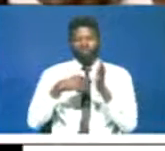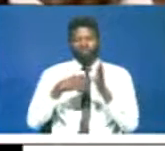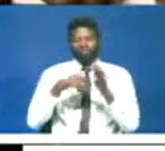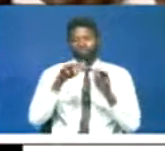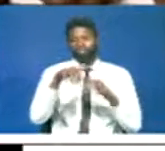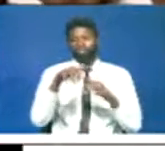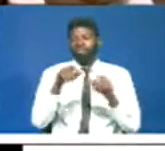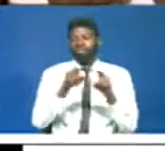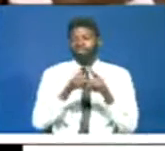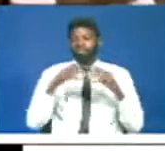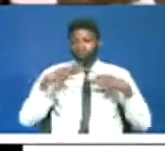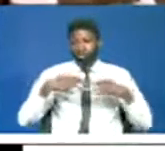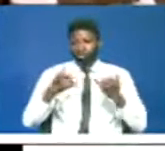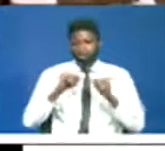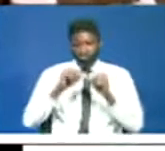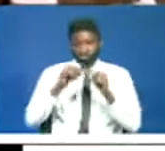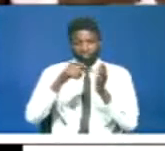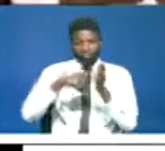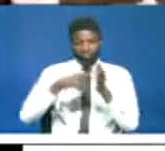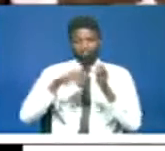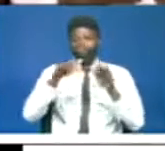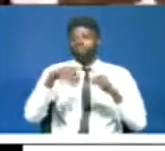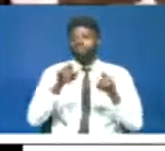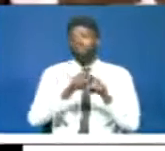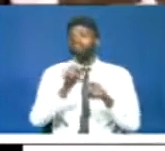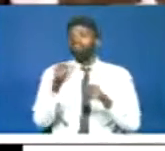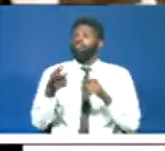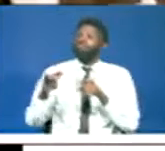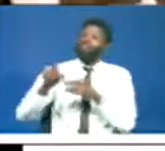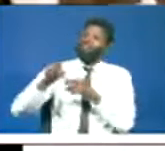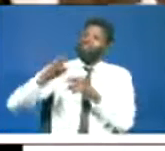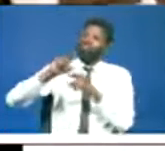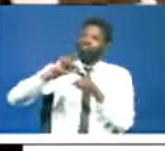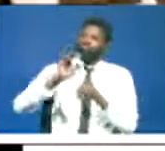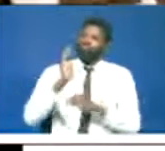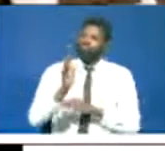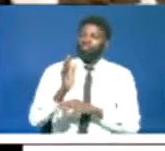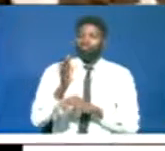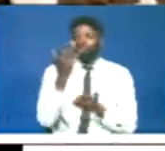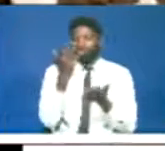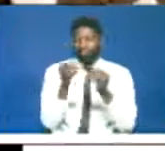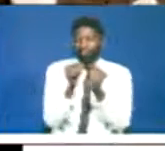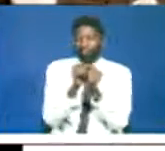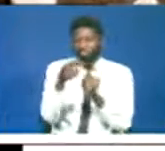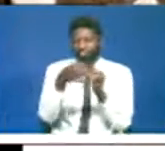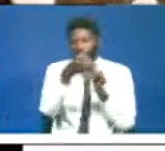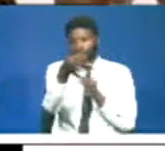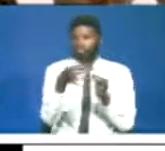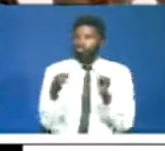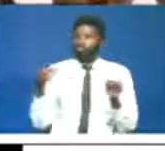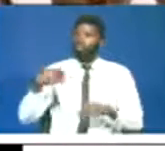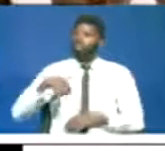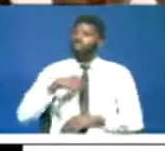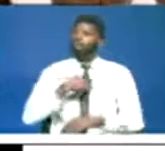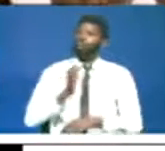na mpunga saa hizi na wale ambao wataongezea ardhi karibu kilomita 10,000, sasa tutakuwa